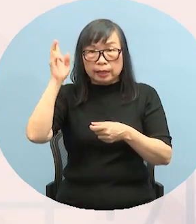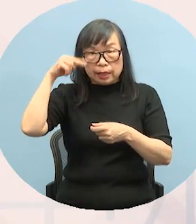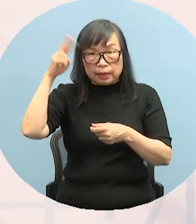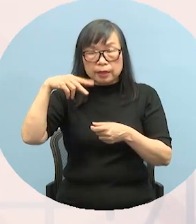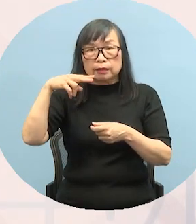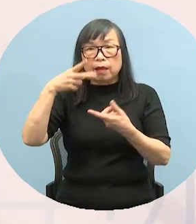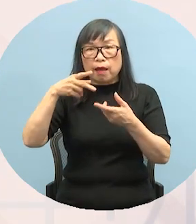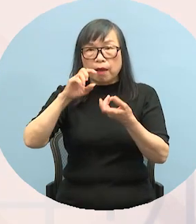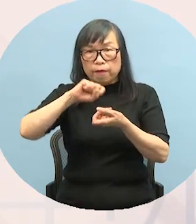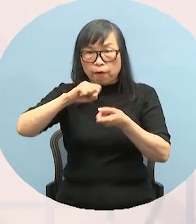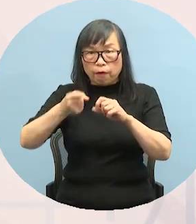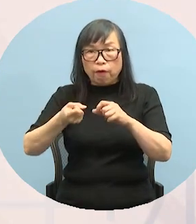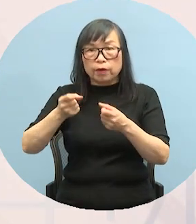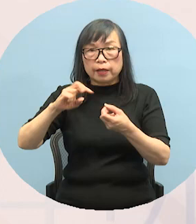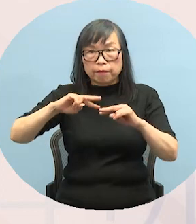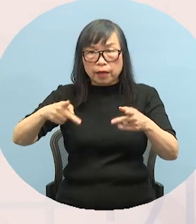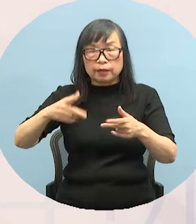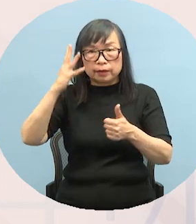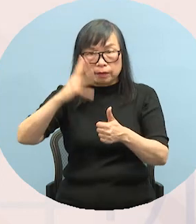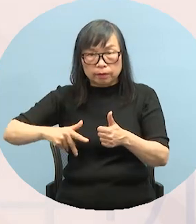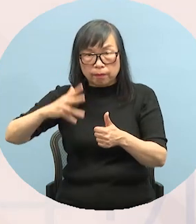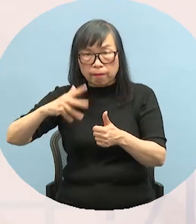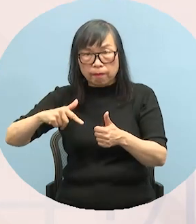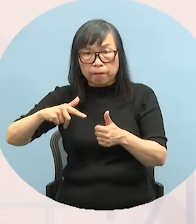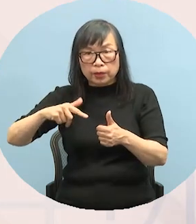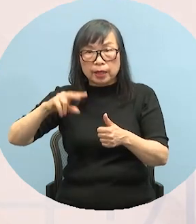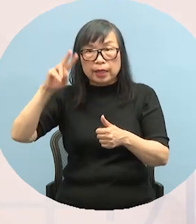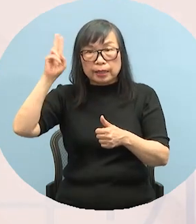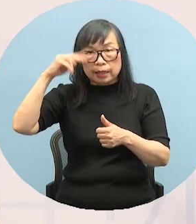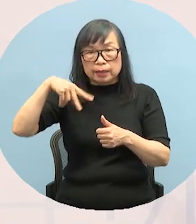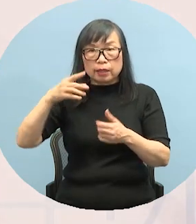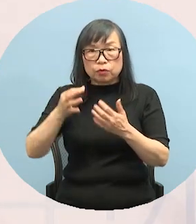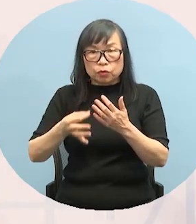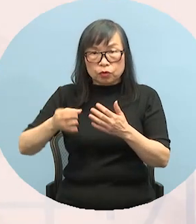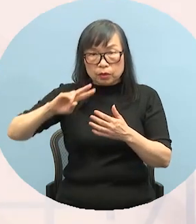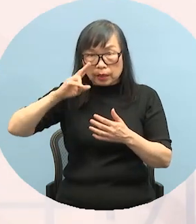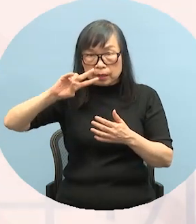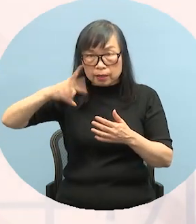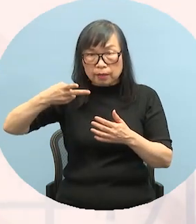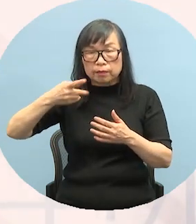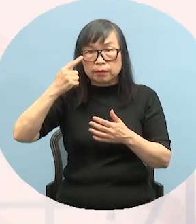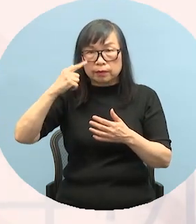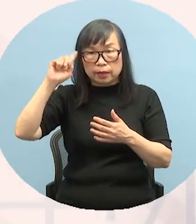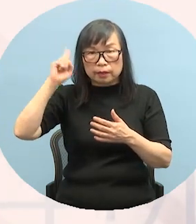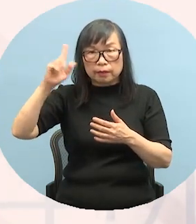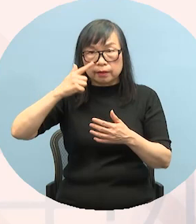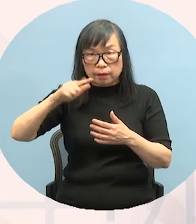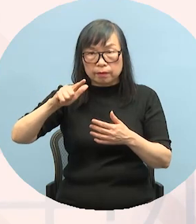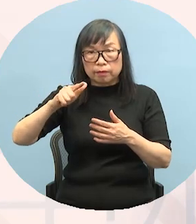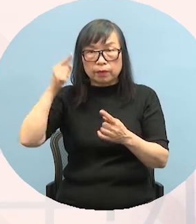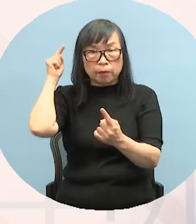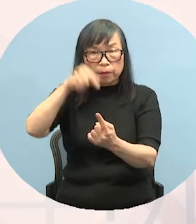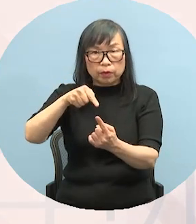异的科技发展的了解，以九日新、日日新、又日新为目